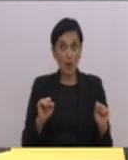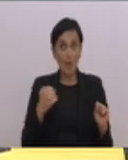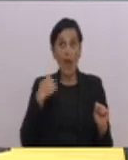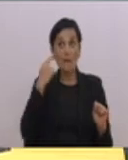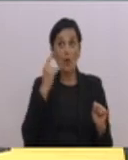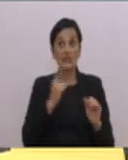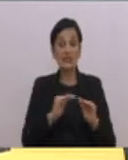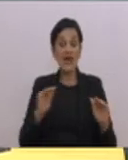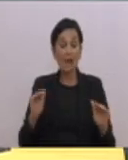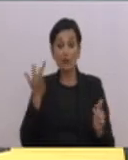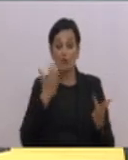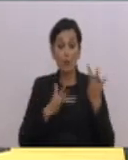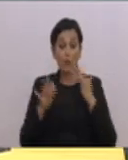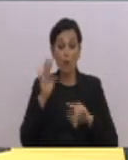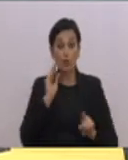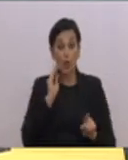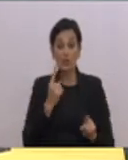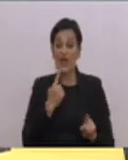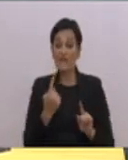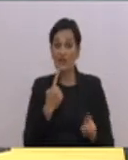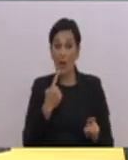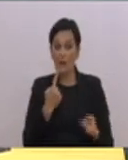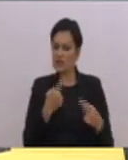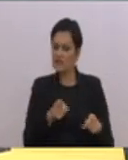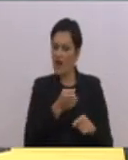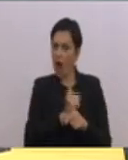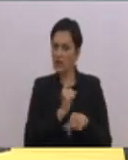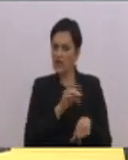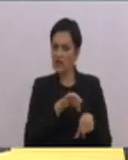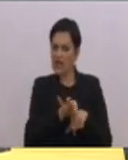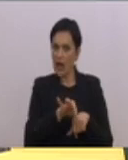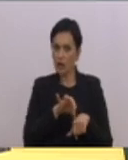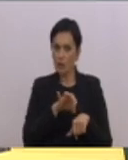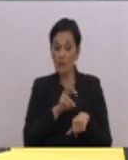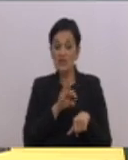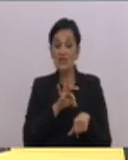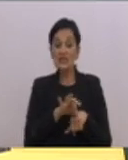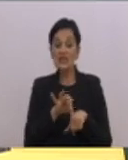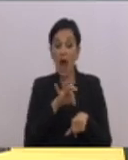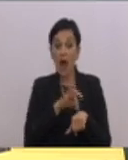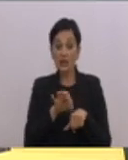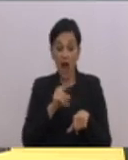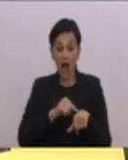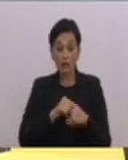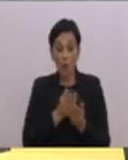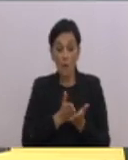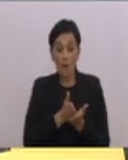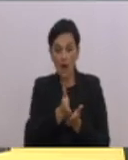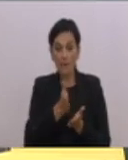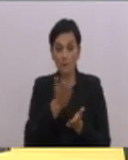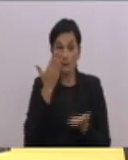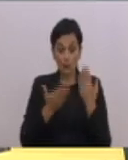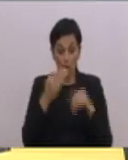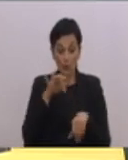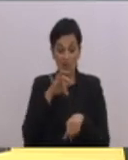საბავშვო პორნოგრაფია ძრო ლაპარაკო სულ სხვა რაღაც არის აკრძალული, ხო? ძალადობა აკრძალული და ძალადობაზეა ყოველთვის გადის ზღვარი. თუ